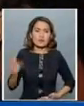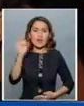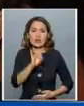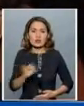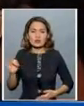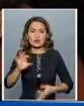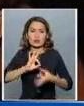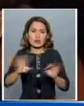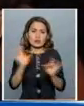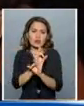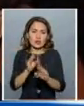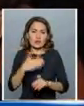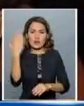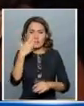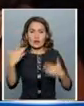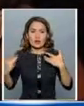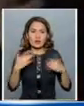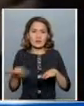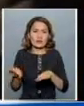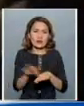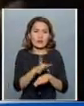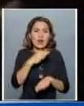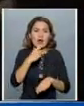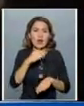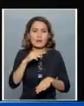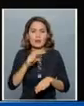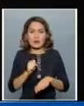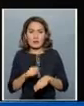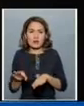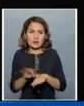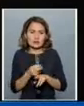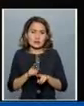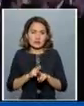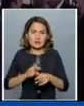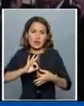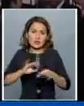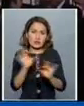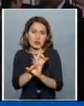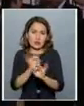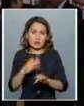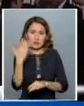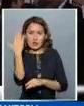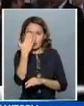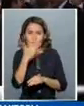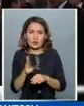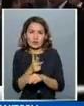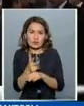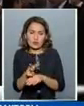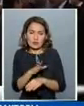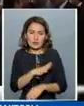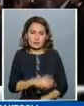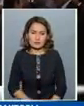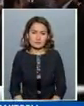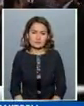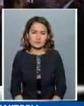қабаттаса өрілген. Оқиға желісі әншінің жары Хабиба Елебекованың сұхбатына сүйене отырып жасалған. Өмір бойы адал болды.